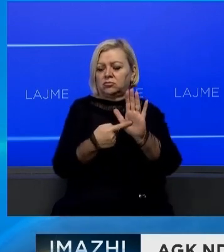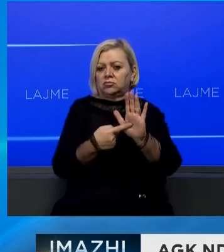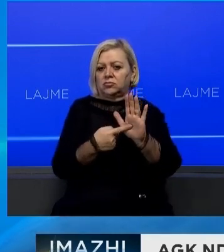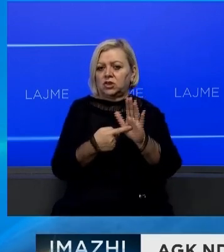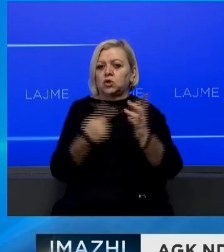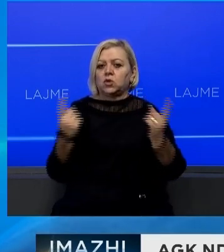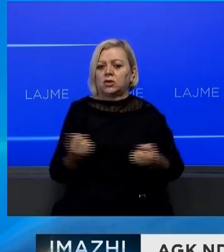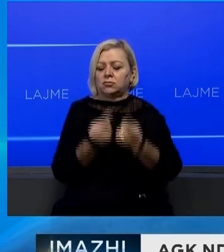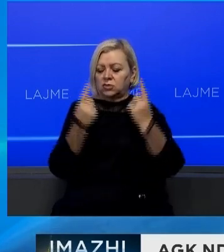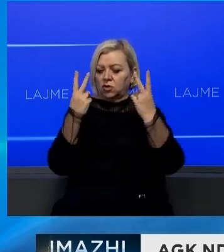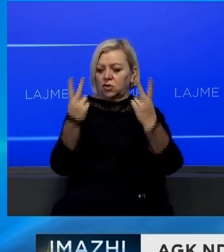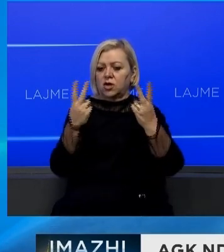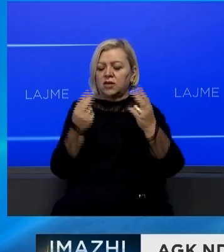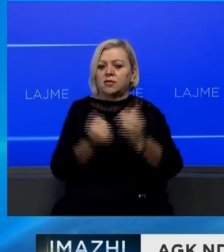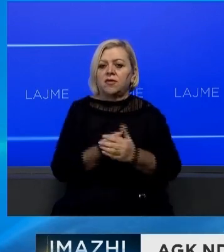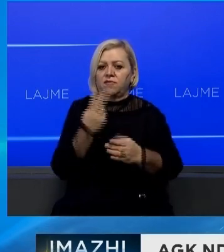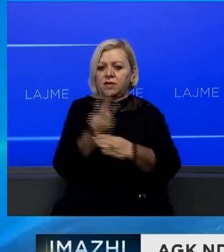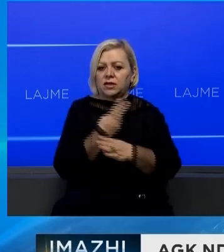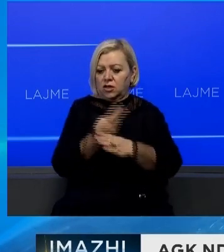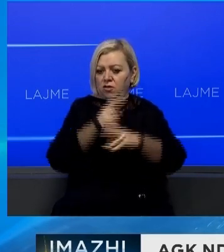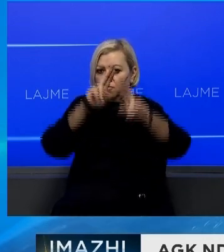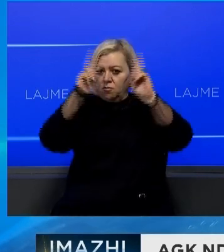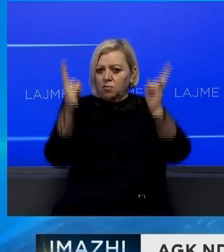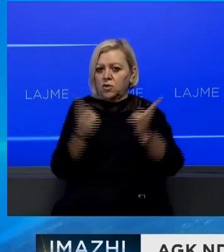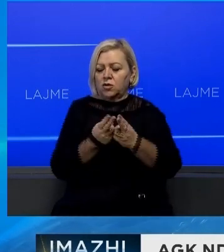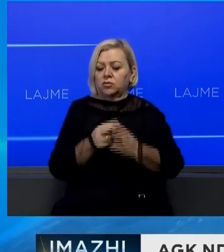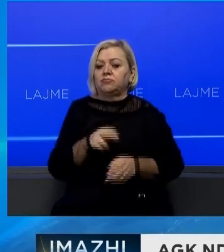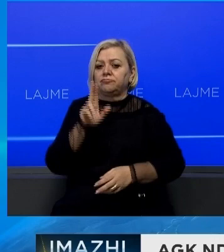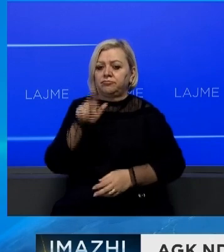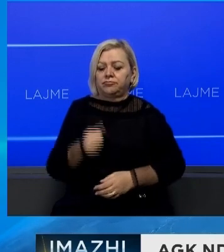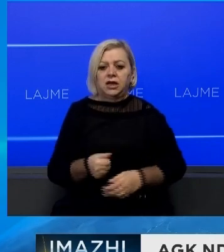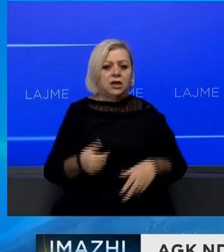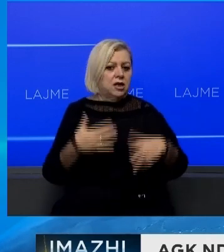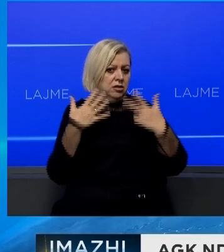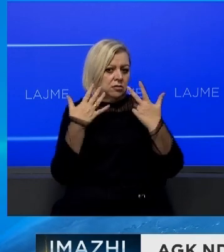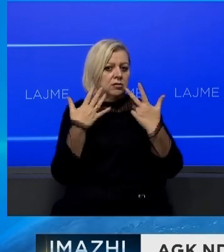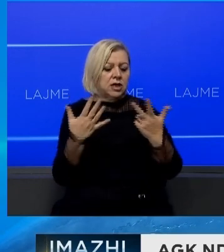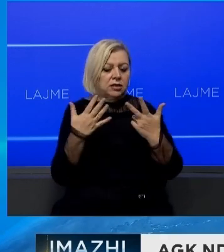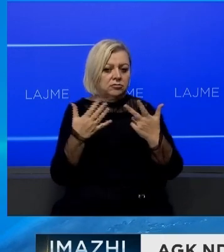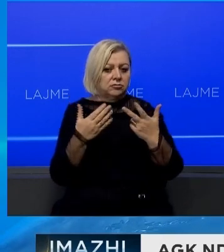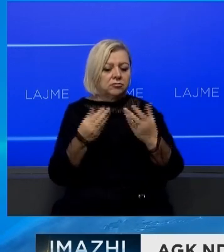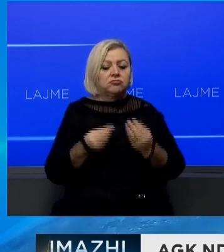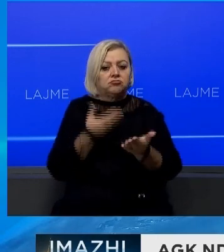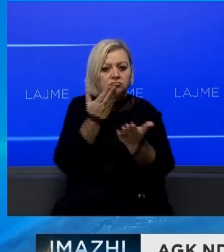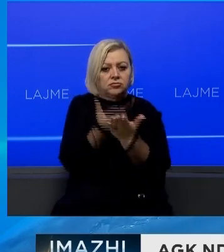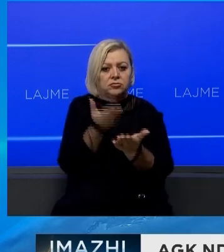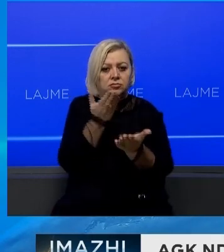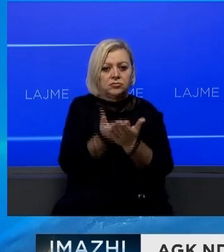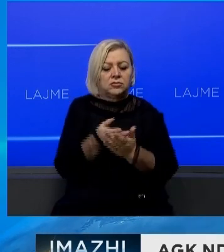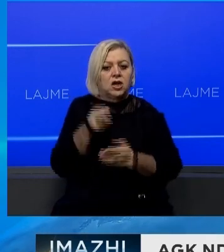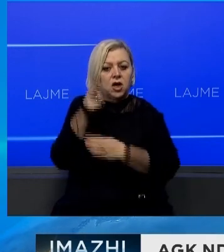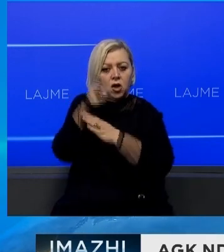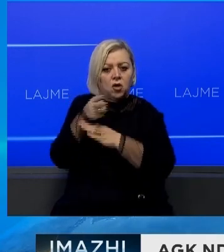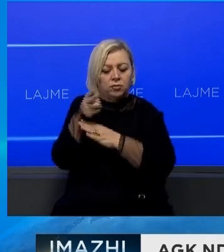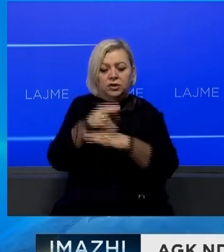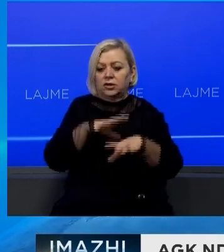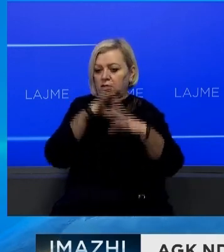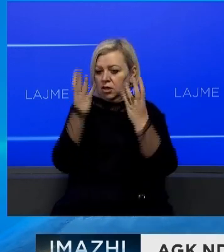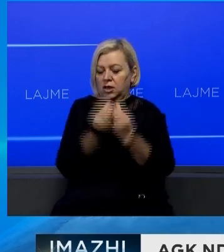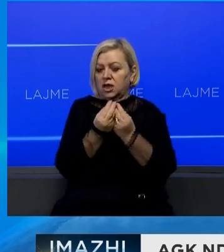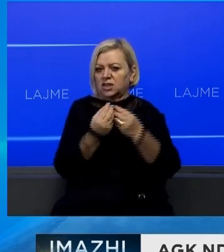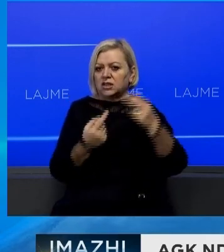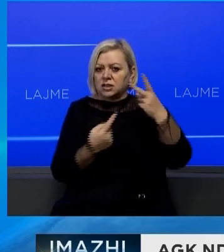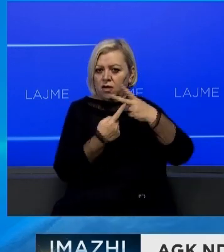në vend dhe në botë, kështu që ka pasur 8 nominime të kameramanëve të pothuajse të gjitha